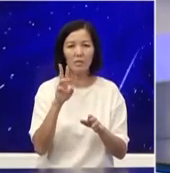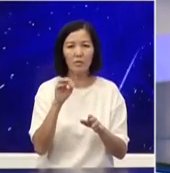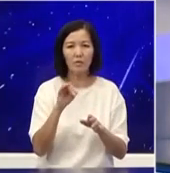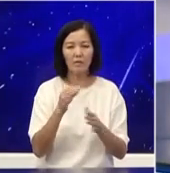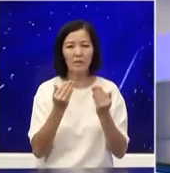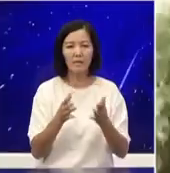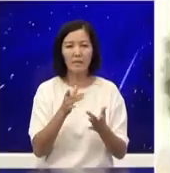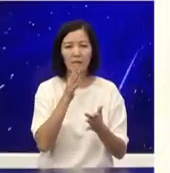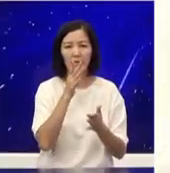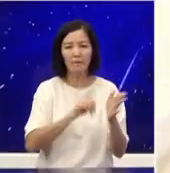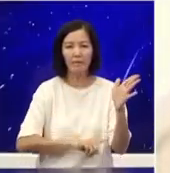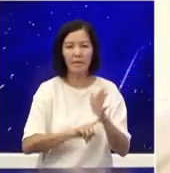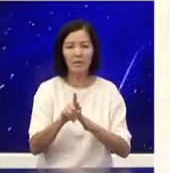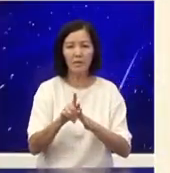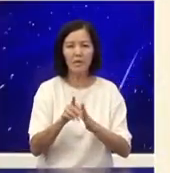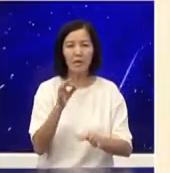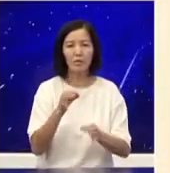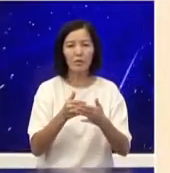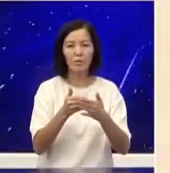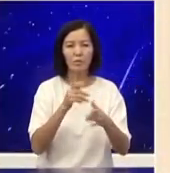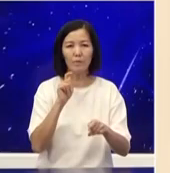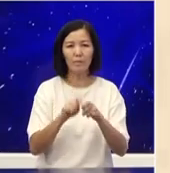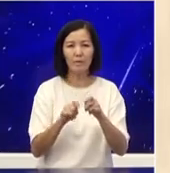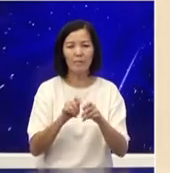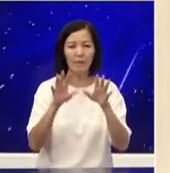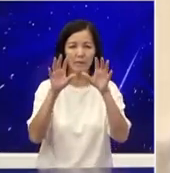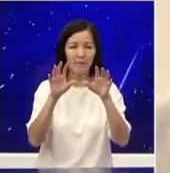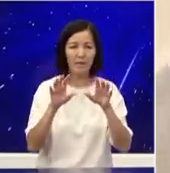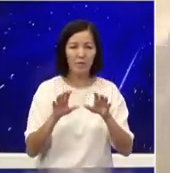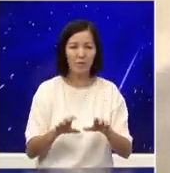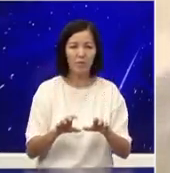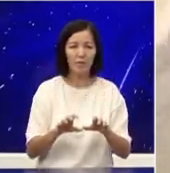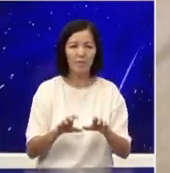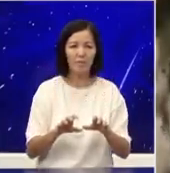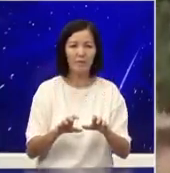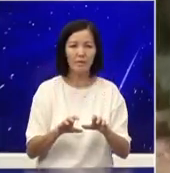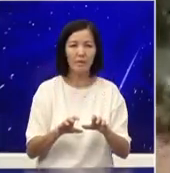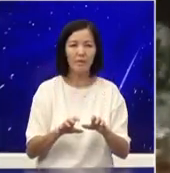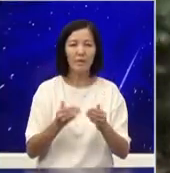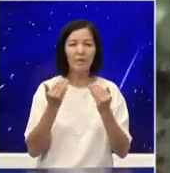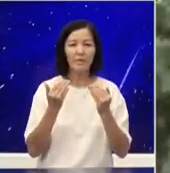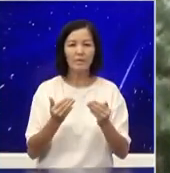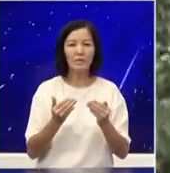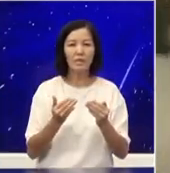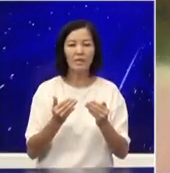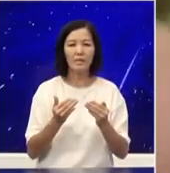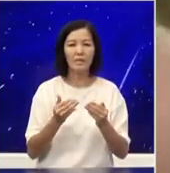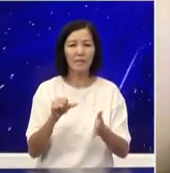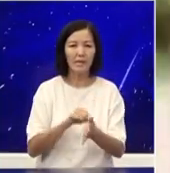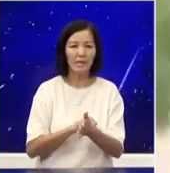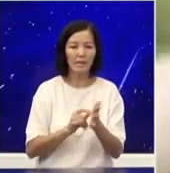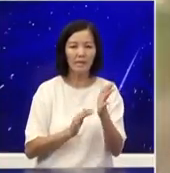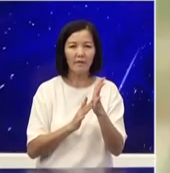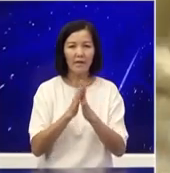В настоящее время начато досудебное расследование по двум статьям Уголовного кодекса РК. Мужчине вменяется незаконное обращение с